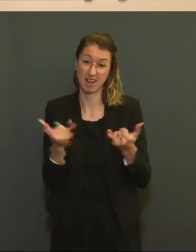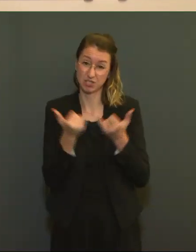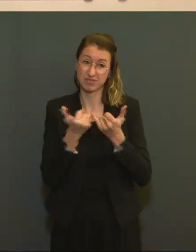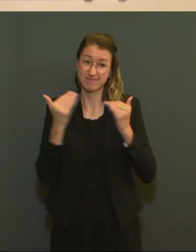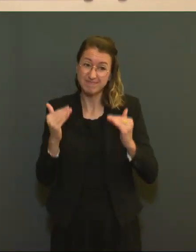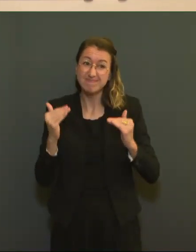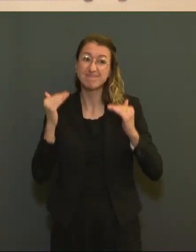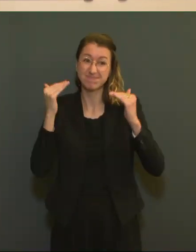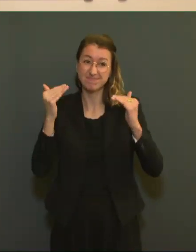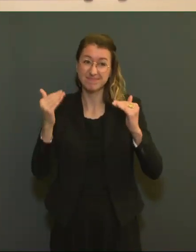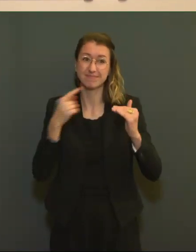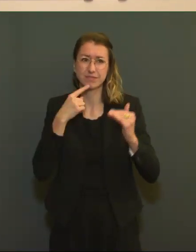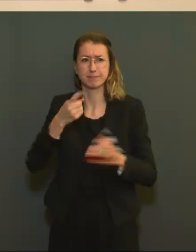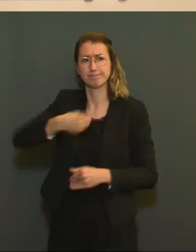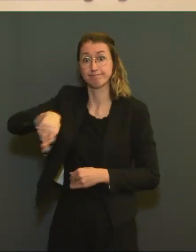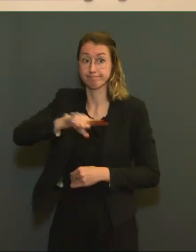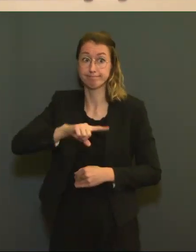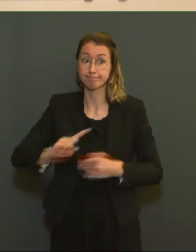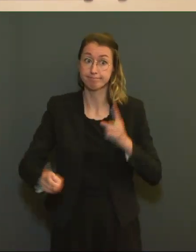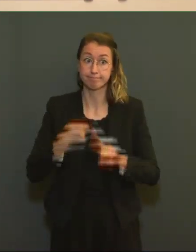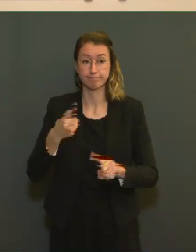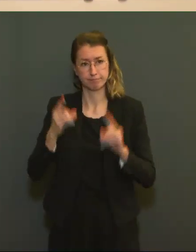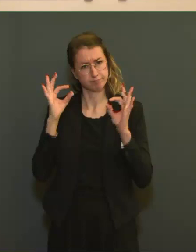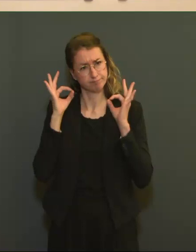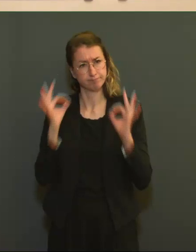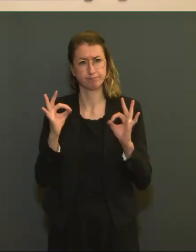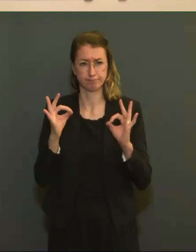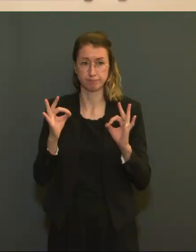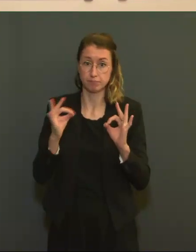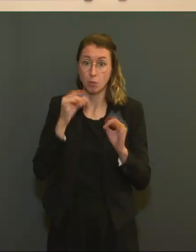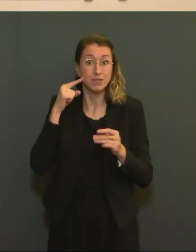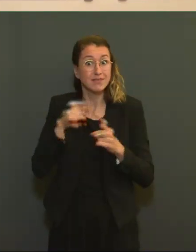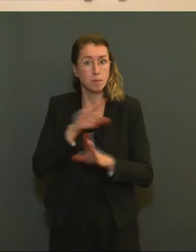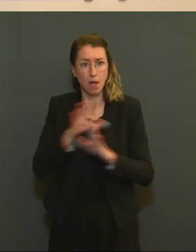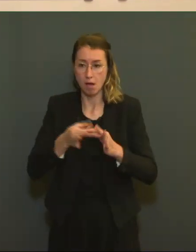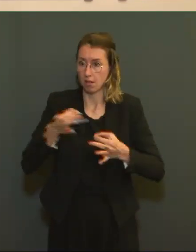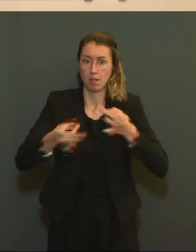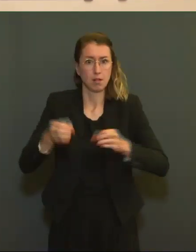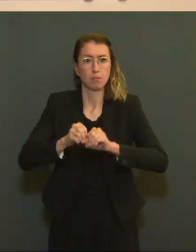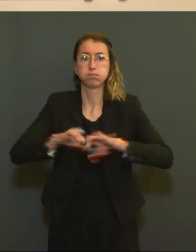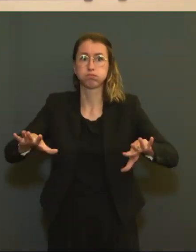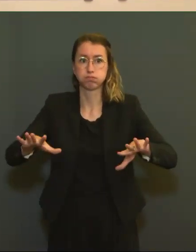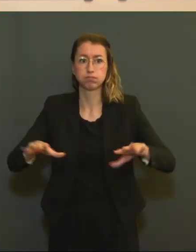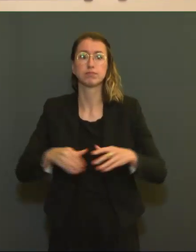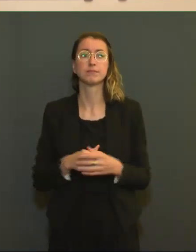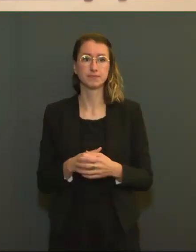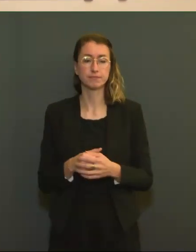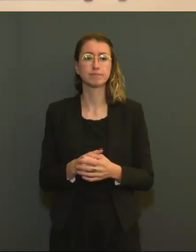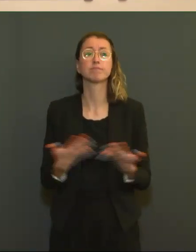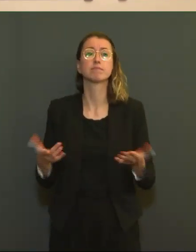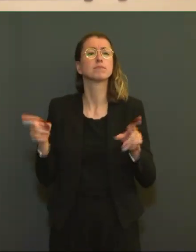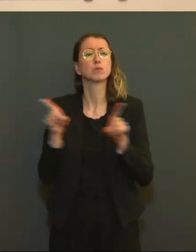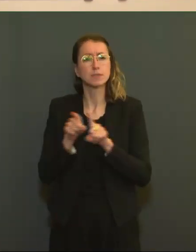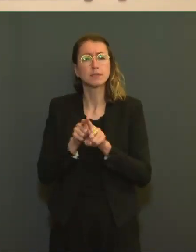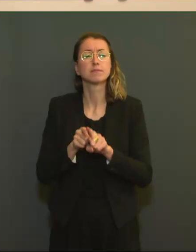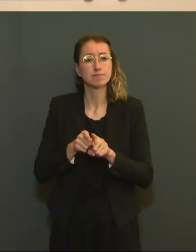vigilant pour que ce chiffre ne s'emballe pas. Il faut par ailleurs constater que nous avons nettement augmenté